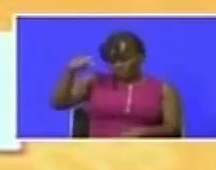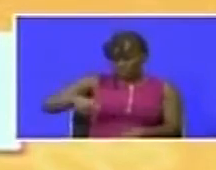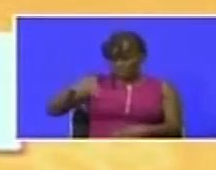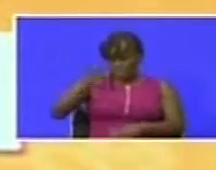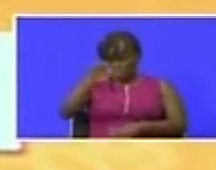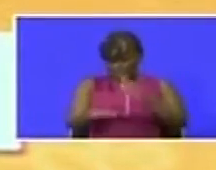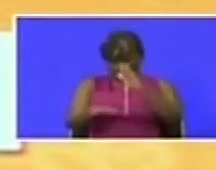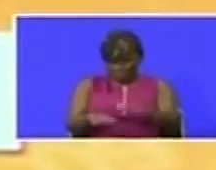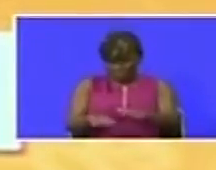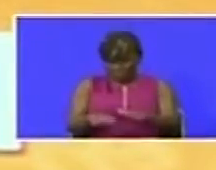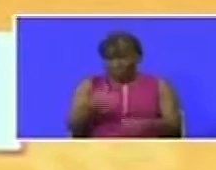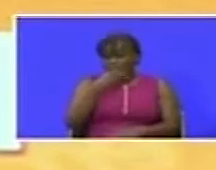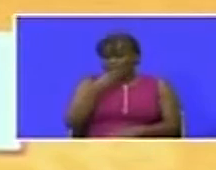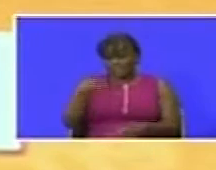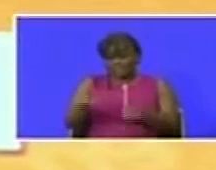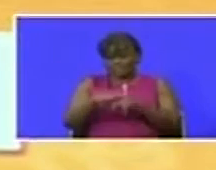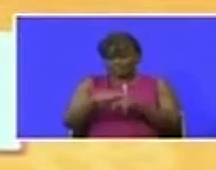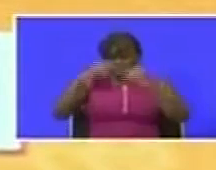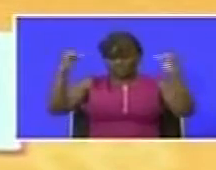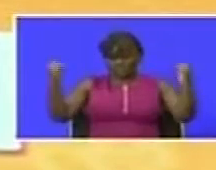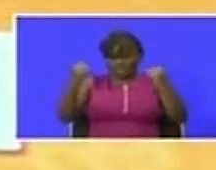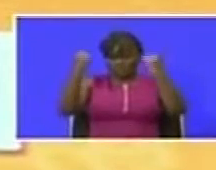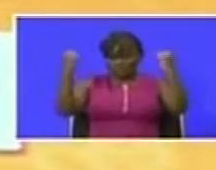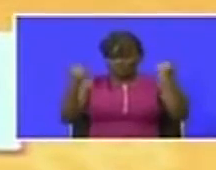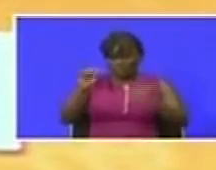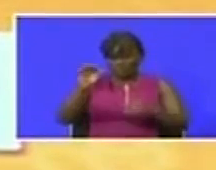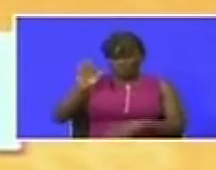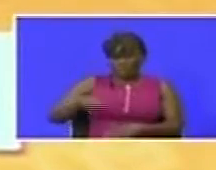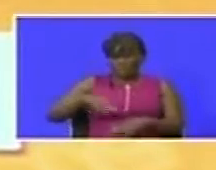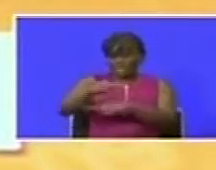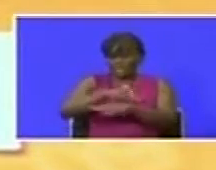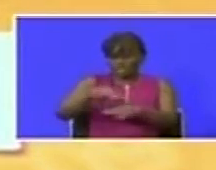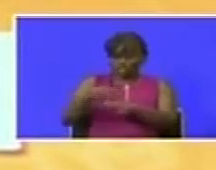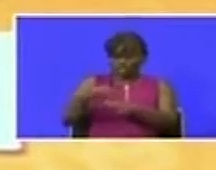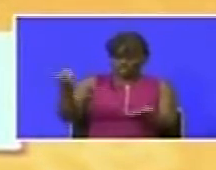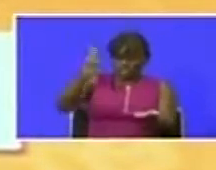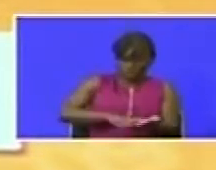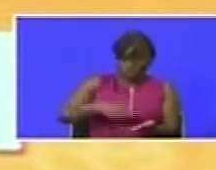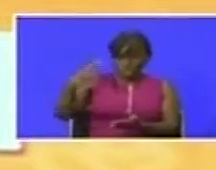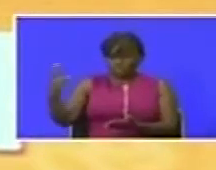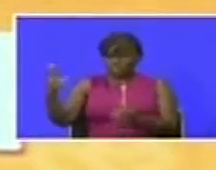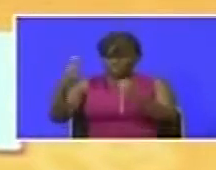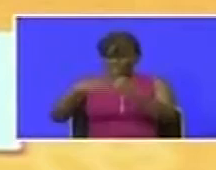wa Nyayo. Kimitei ambaye pia ni bingwa wa mbio za mama wa taifa aliandikisha muda wa dakika